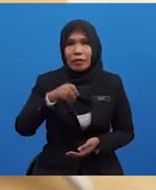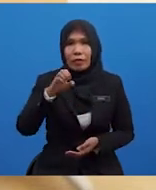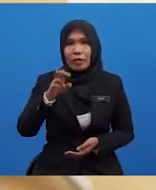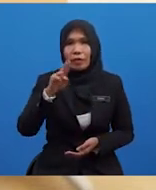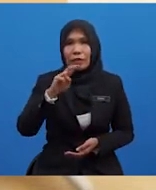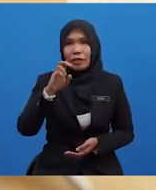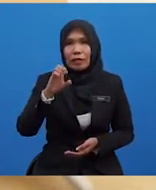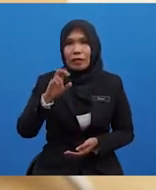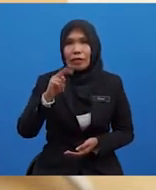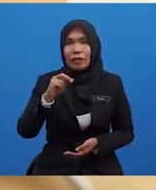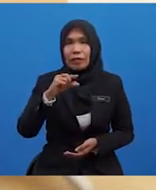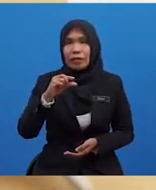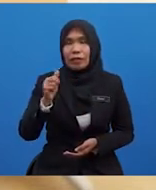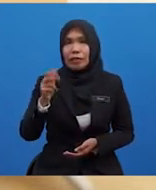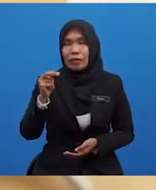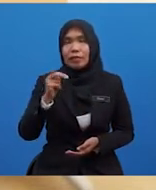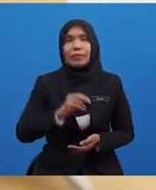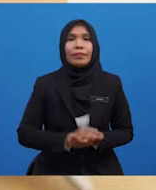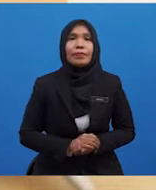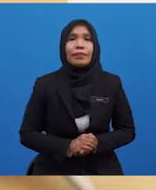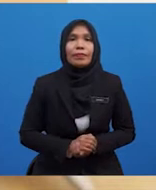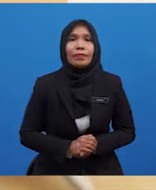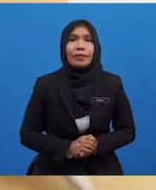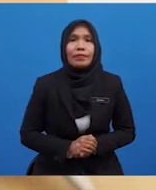aliran proses maklumat yang lengkap.